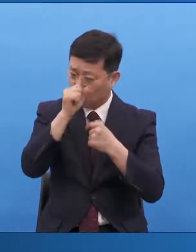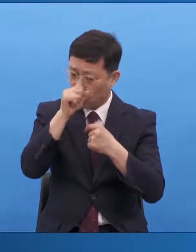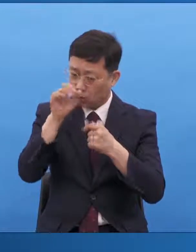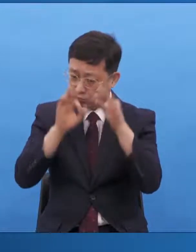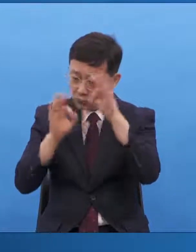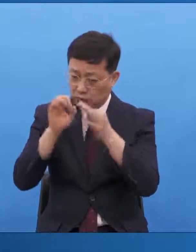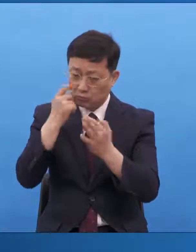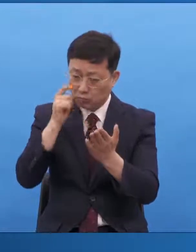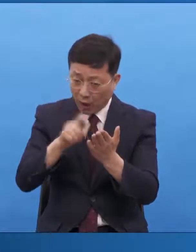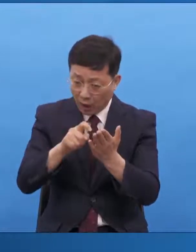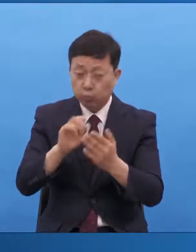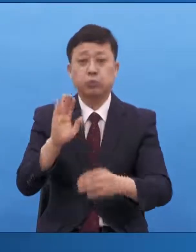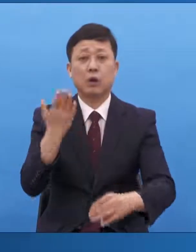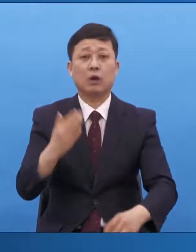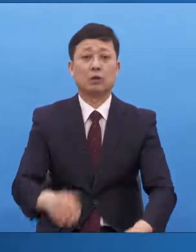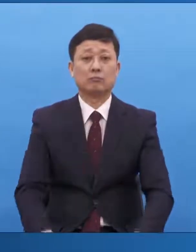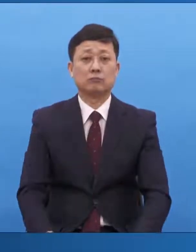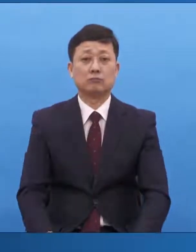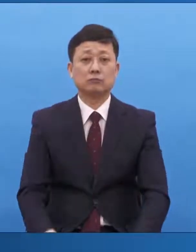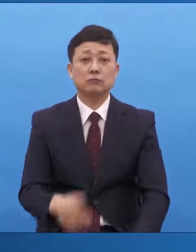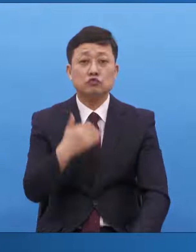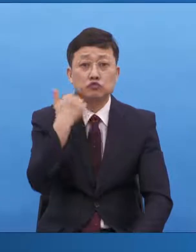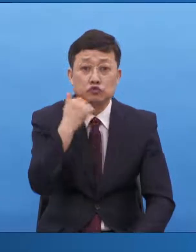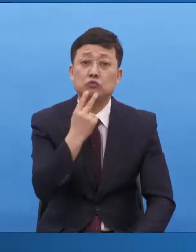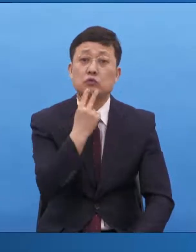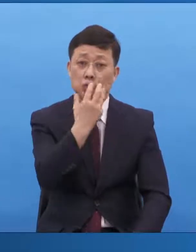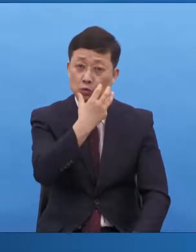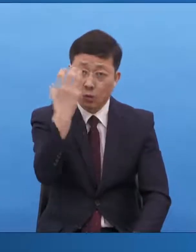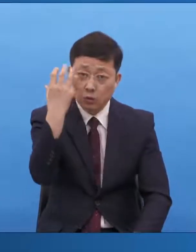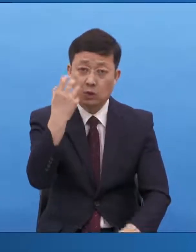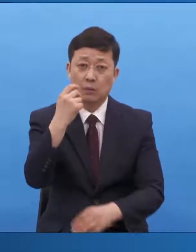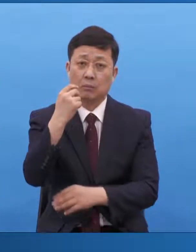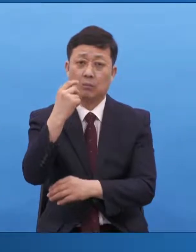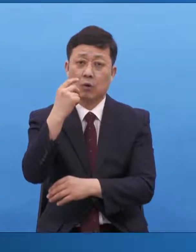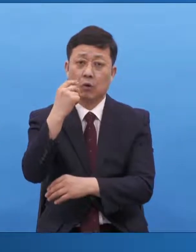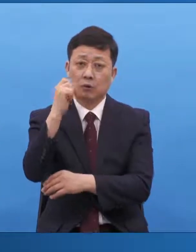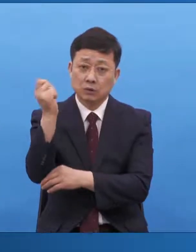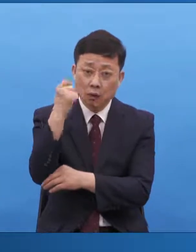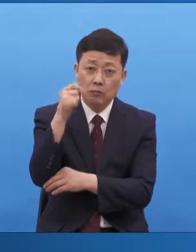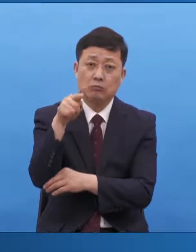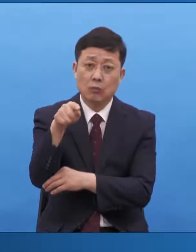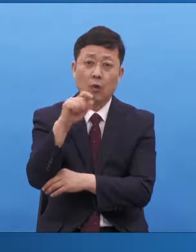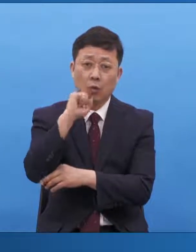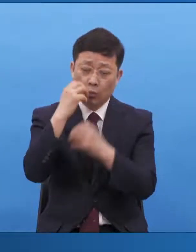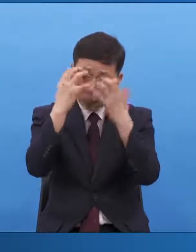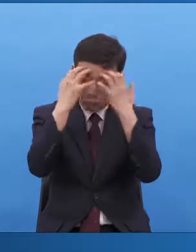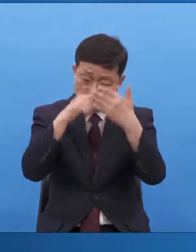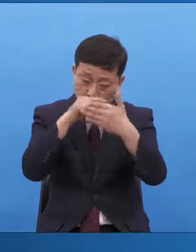than what's outside, then you can wait there. 그게 요셉이고 다윗이었어. That was Joseph and David.